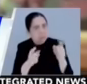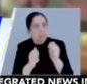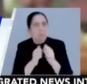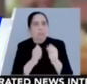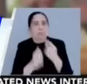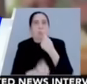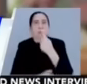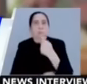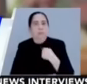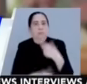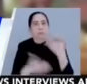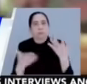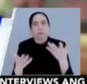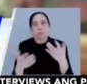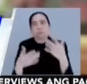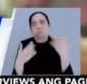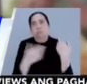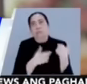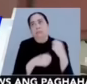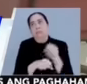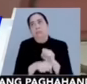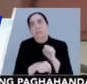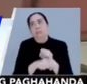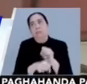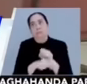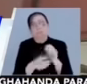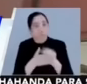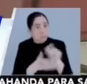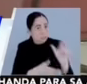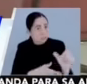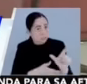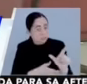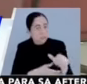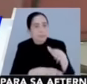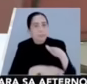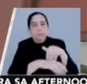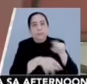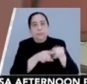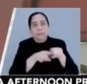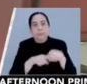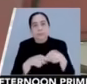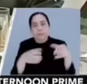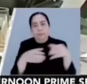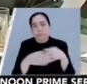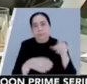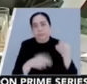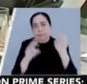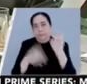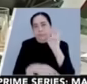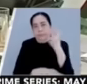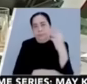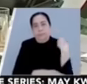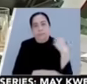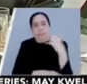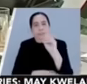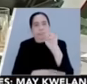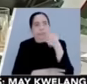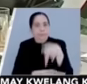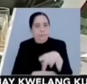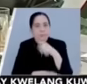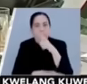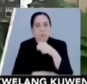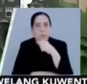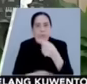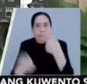parang ministerial na lang yung trabaho nyo pala. Pinasubina na rin ng komite ang 6 na opisyal ng OVP na hindi nakadalo sa